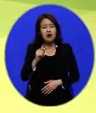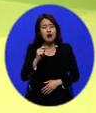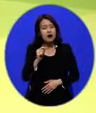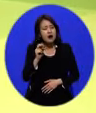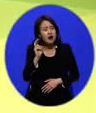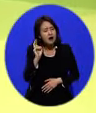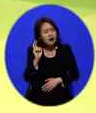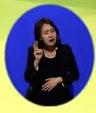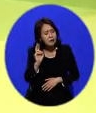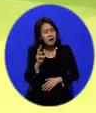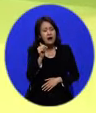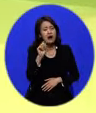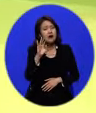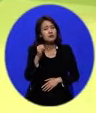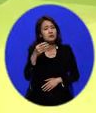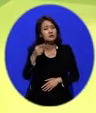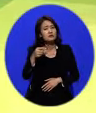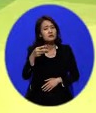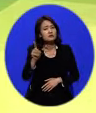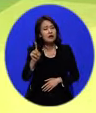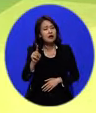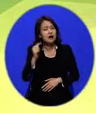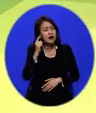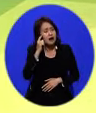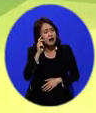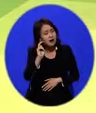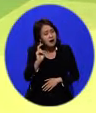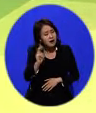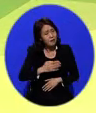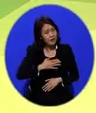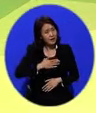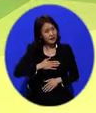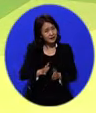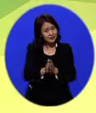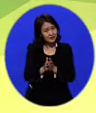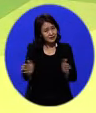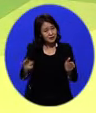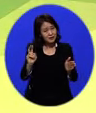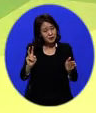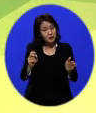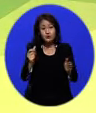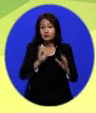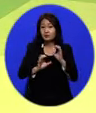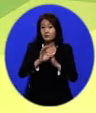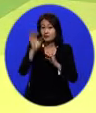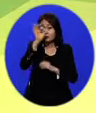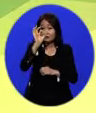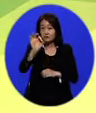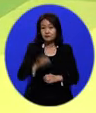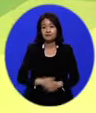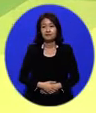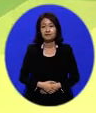어렴풋이 하브르타가 뭔가를 지금 어렴풋이 알 것 같죠? 네. 좀 더 알아볼까요?